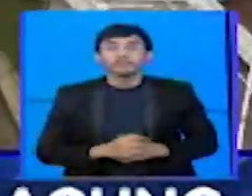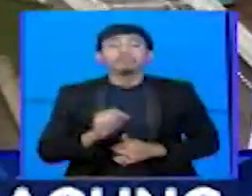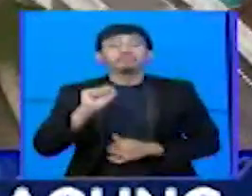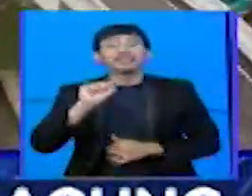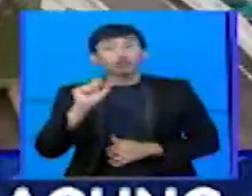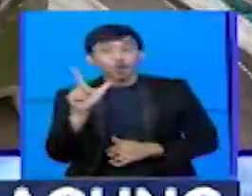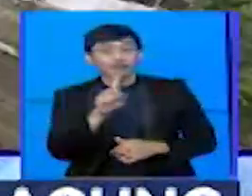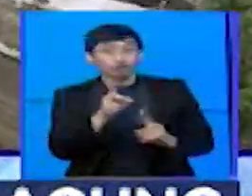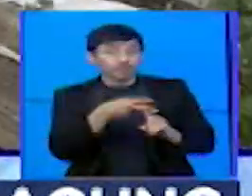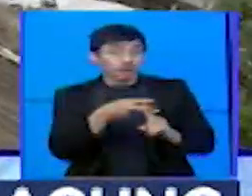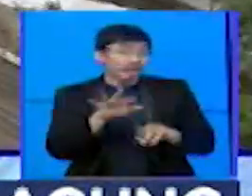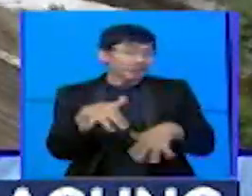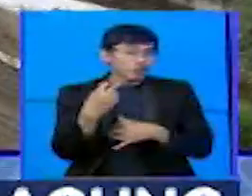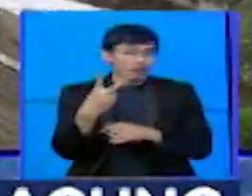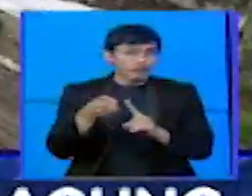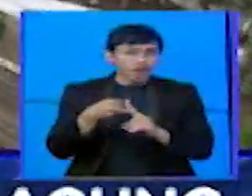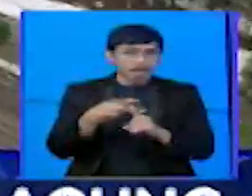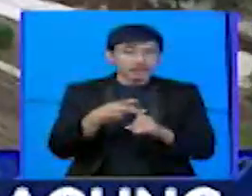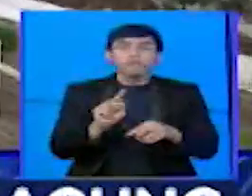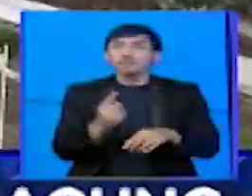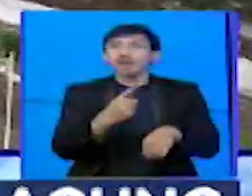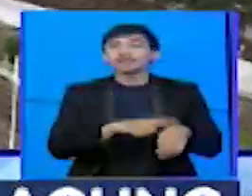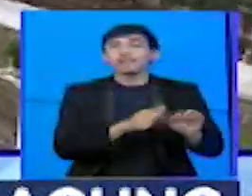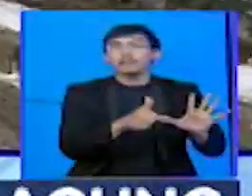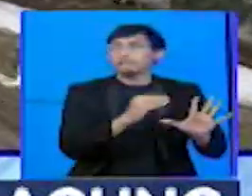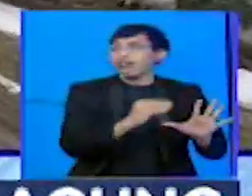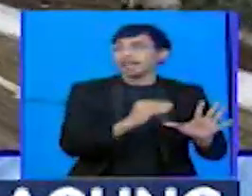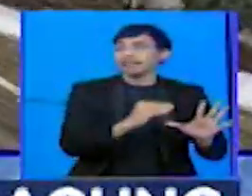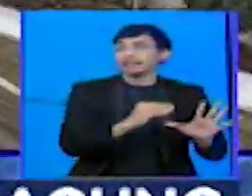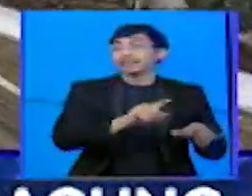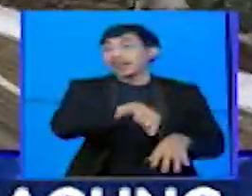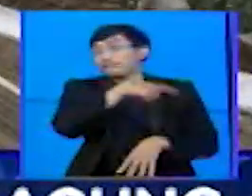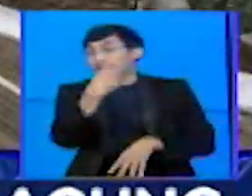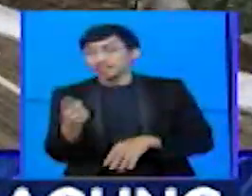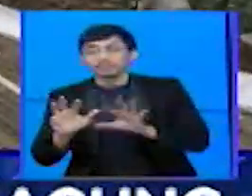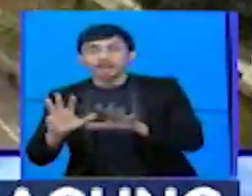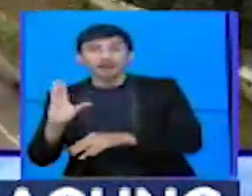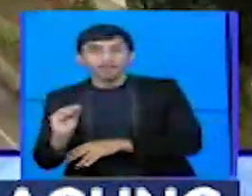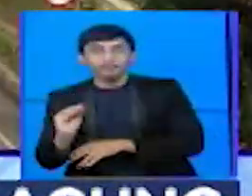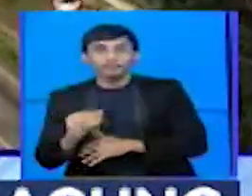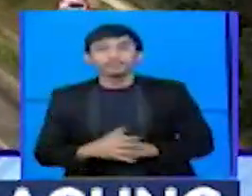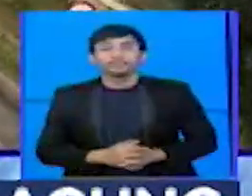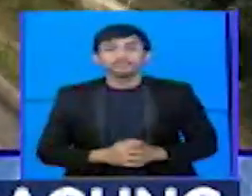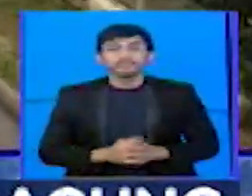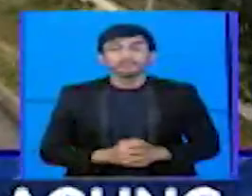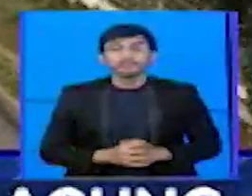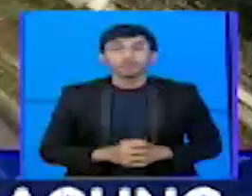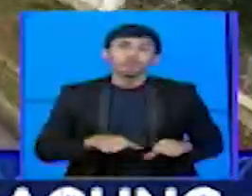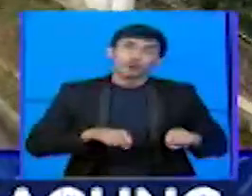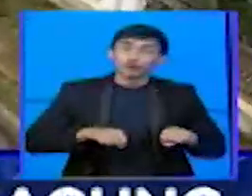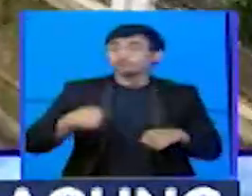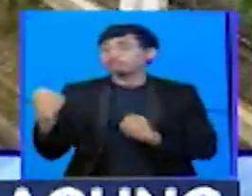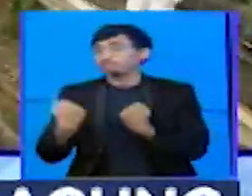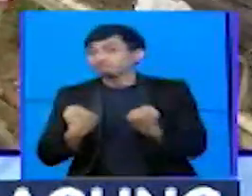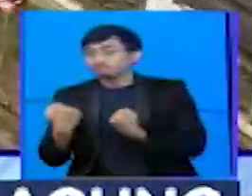hingga dengan dua Februari di mulai dari pukul 06.00 hingga dengan pukul 09.00 tentunya terus diharapkan bagi para pengguna jalan untuk dapat